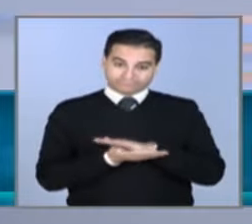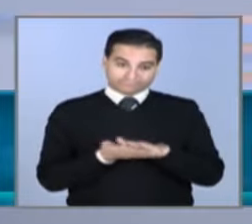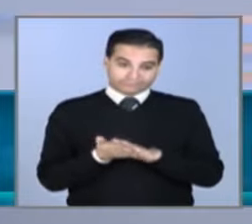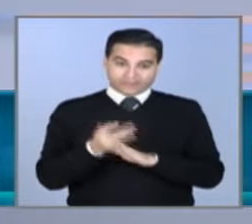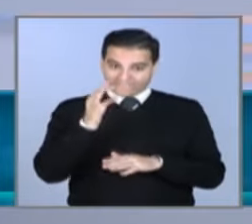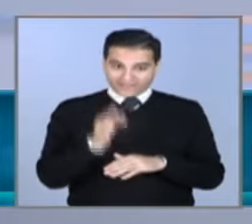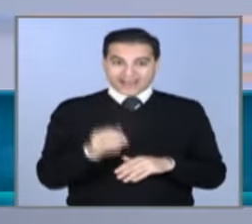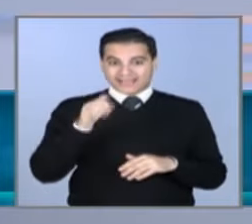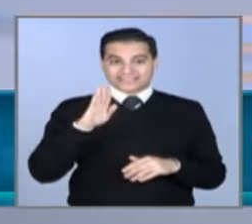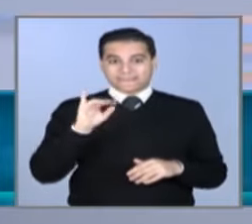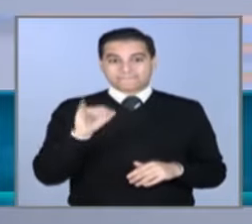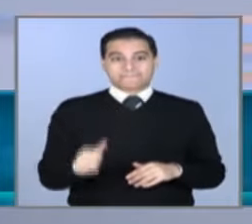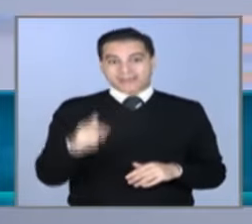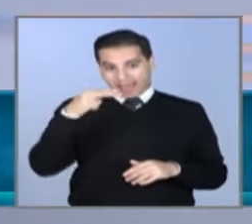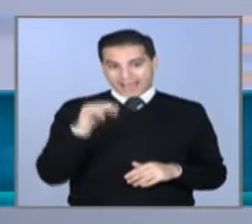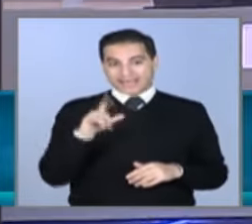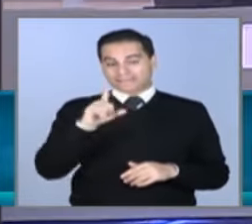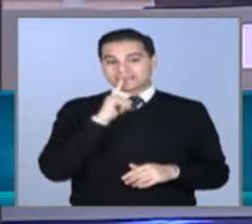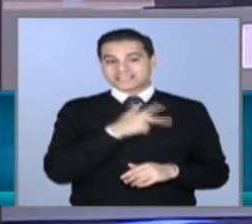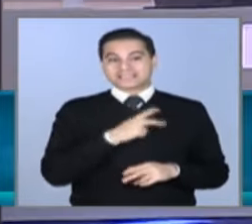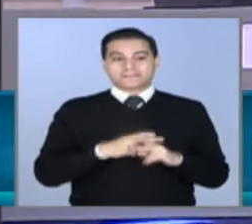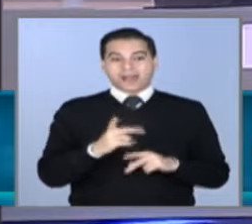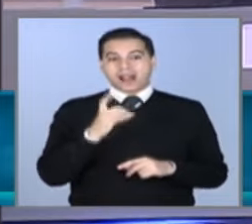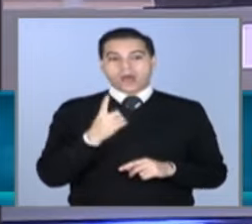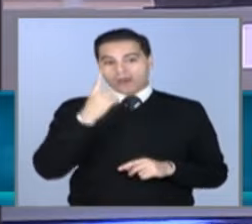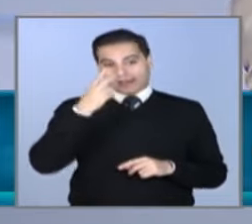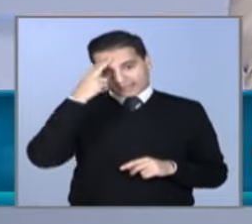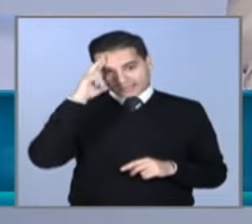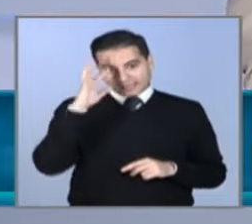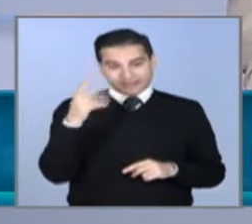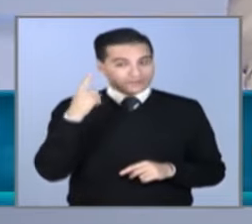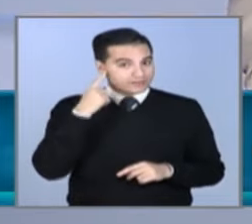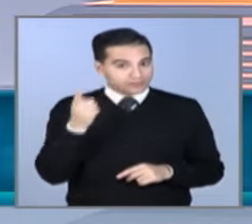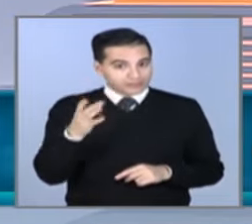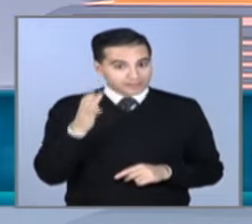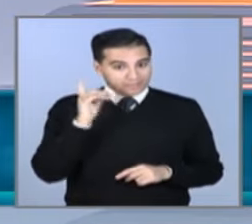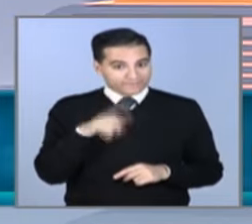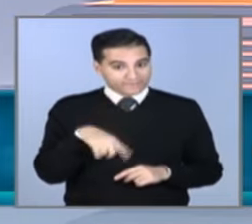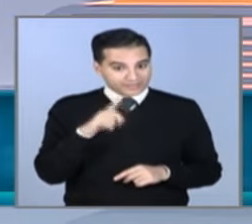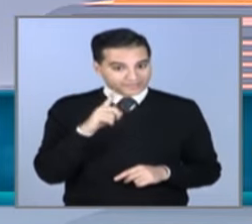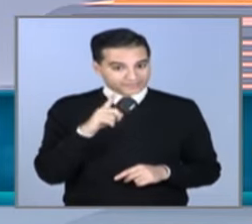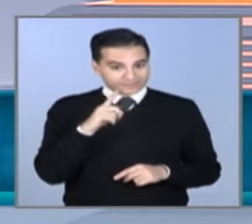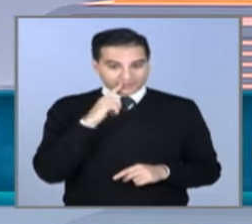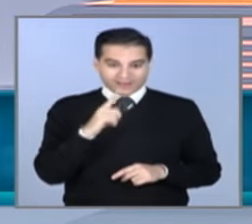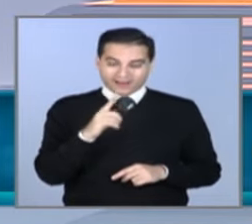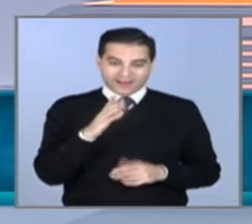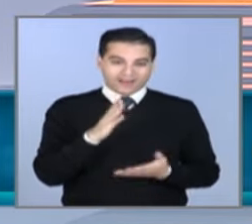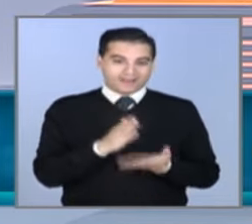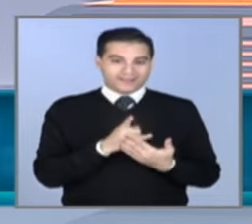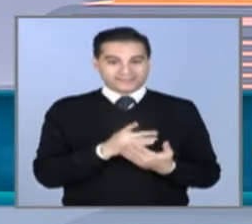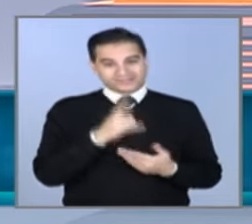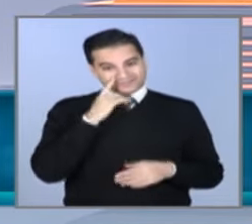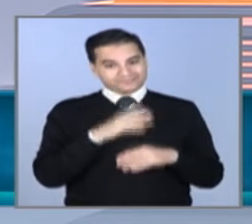هو فعلا إسماعيل بس الاسم الأول إيه؟ أنا عارف بس لما يجاوب. في إجابة؟ أقول؟ بقول لك إيه؟ اديله فرصته. تبقى